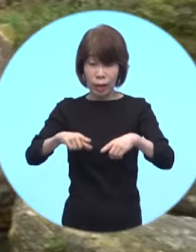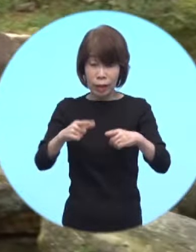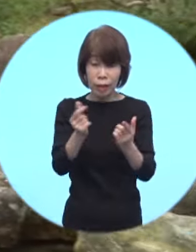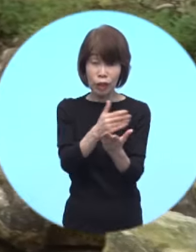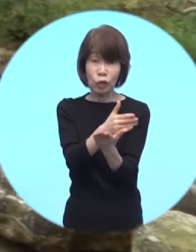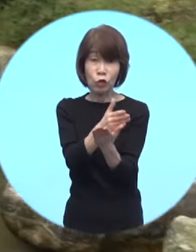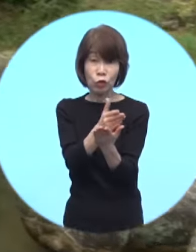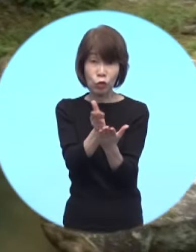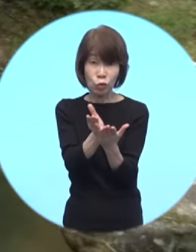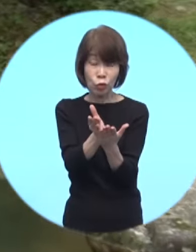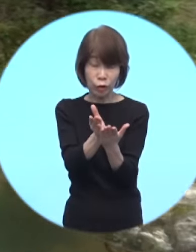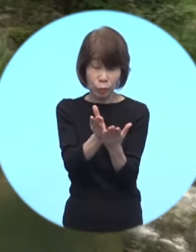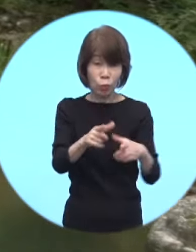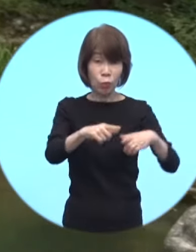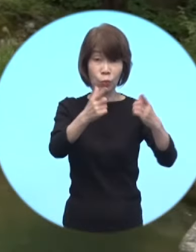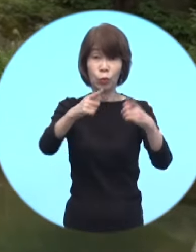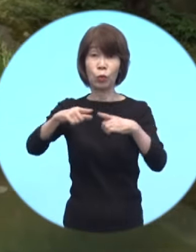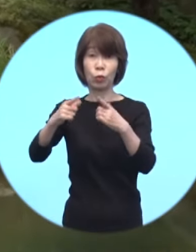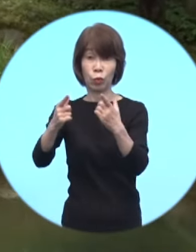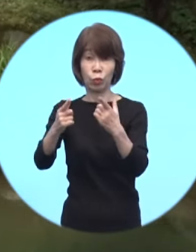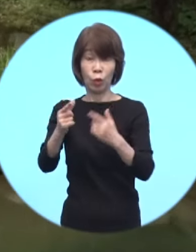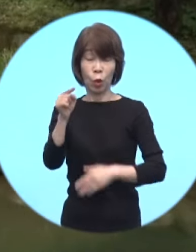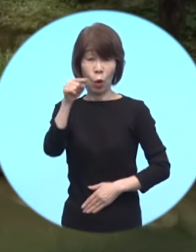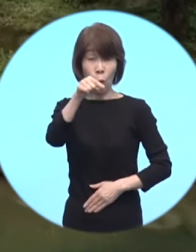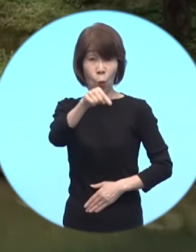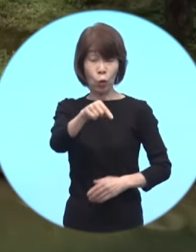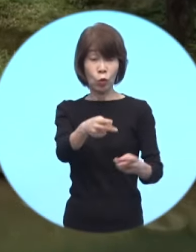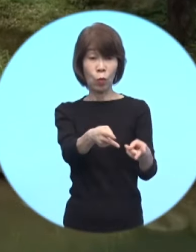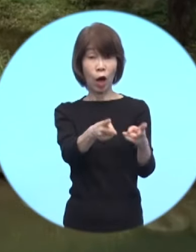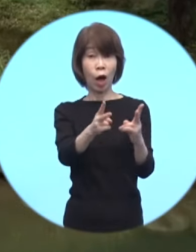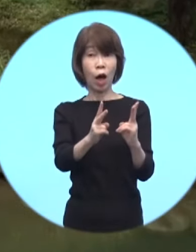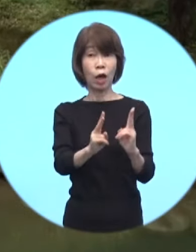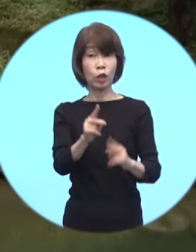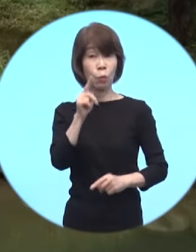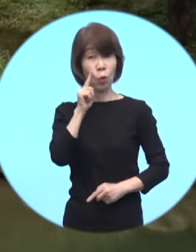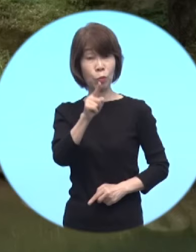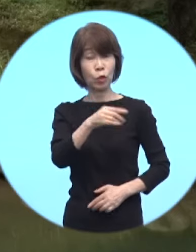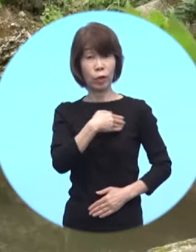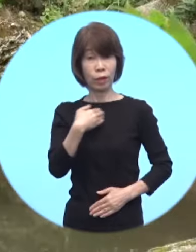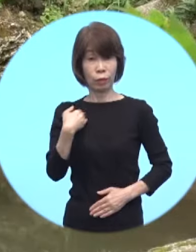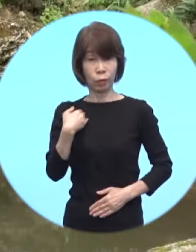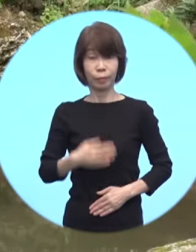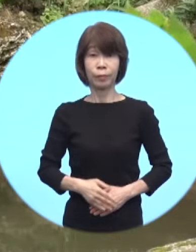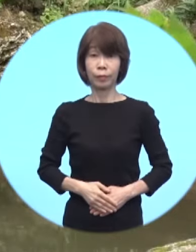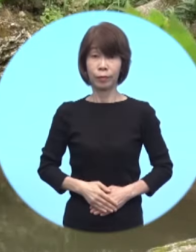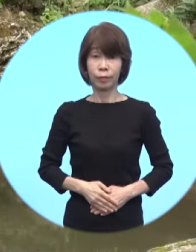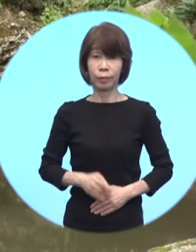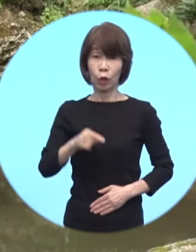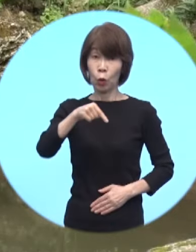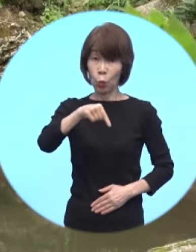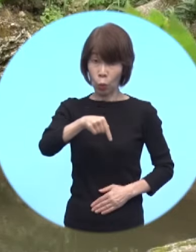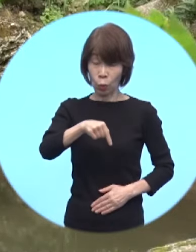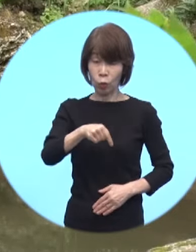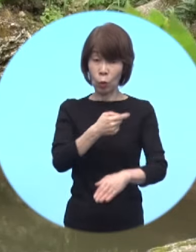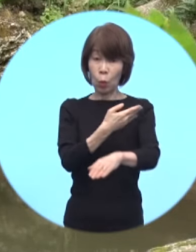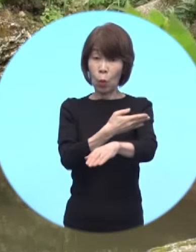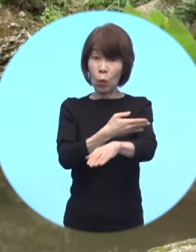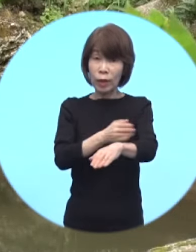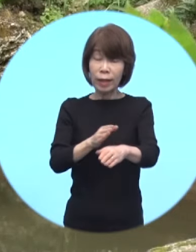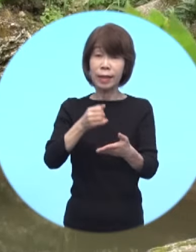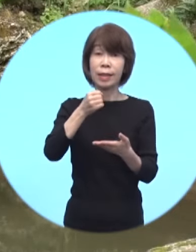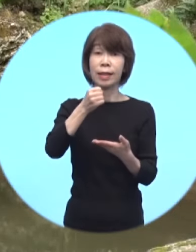ね。奥には橋もかかっているんですね。こちらの西支庭園の歴史遺産のポ